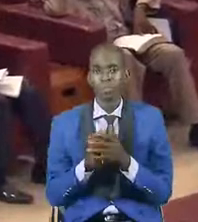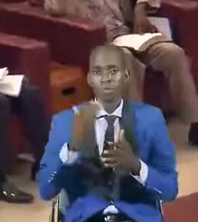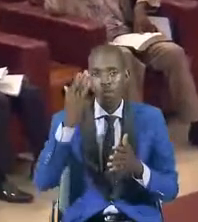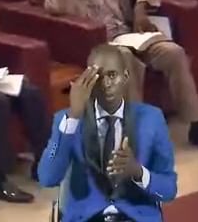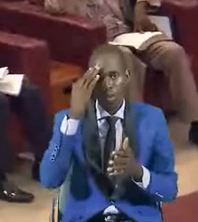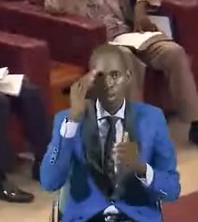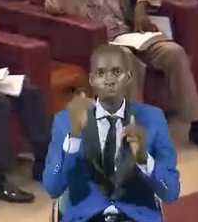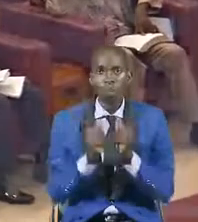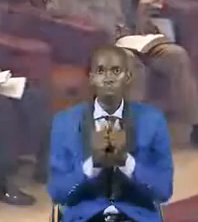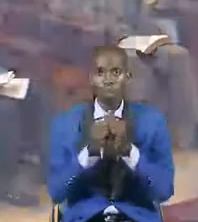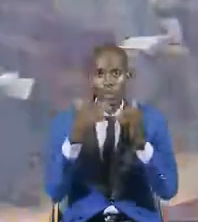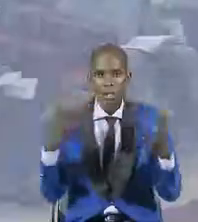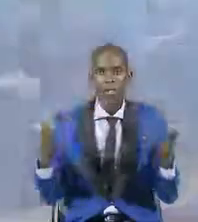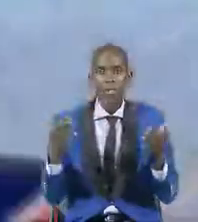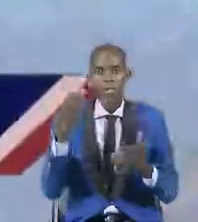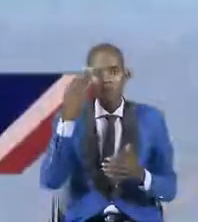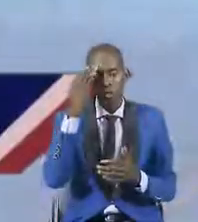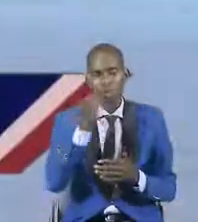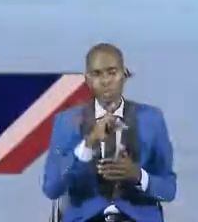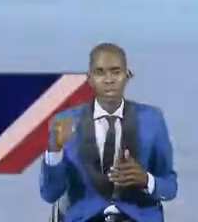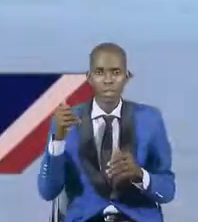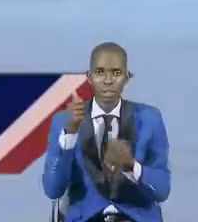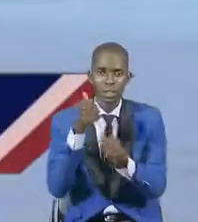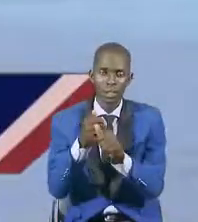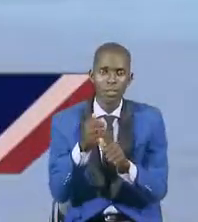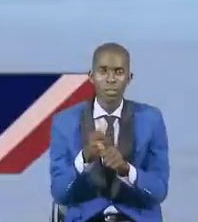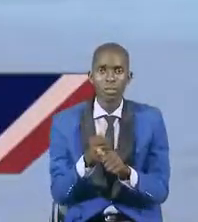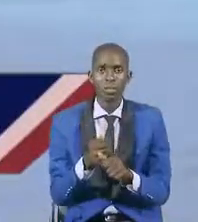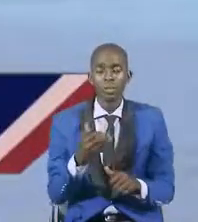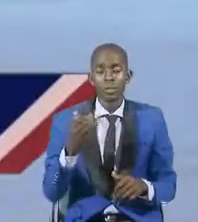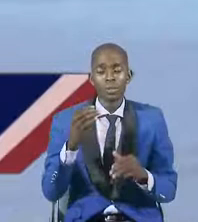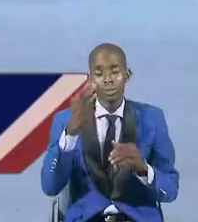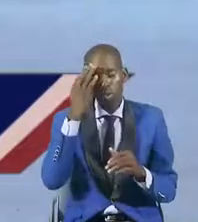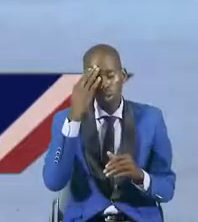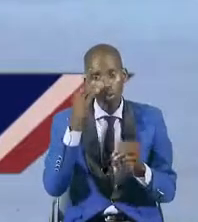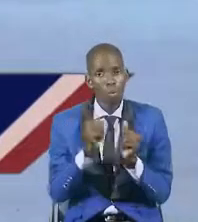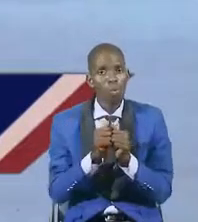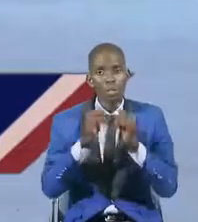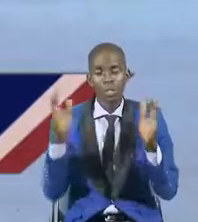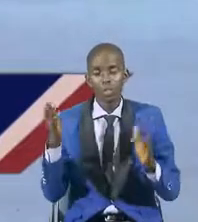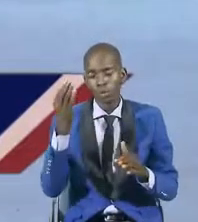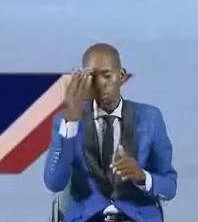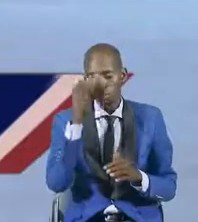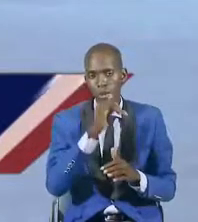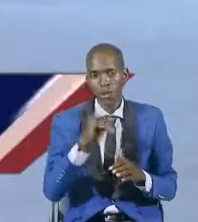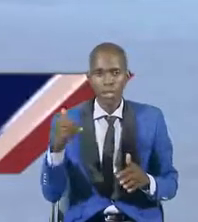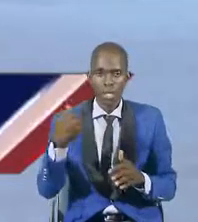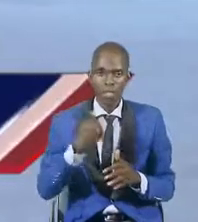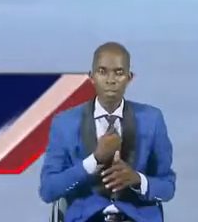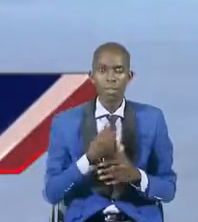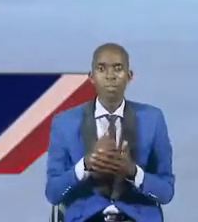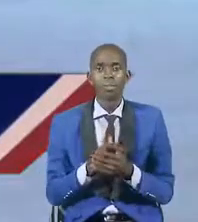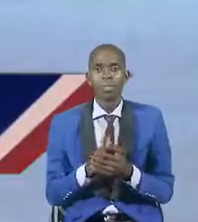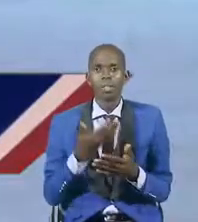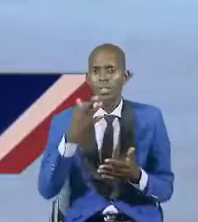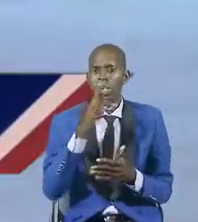2, c'est la connaissance sans se connaître. La connaissance sans se connaître.